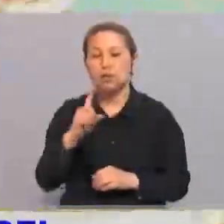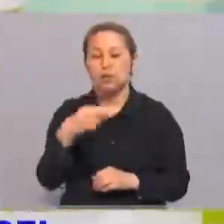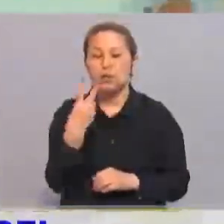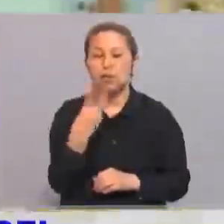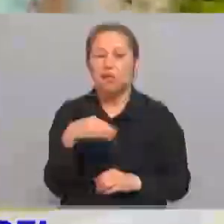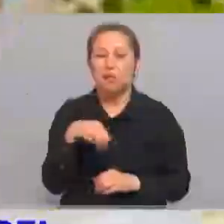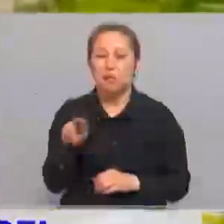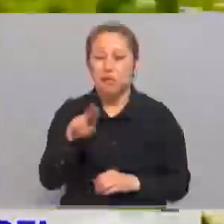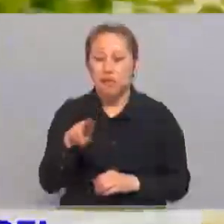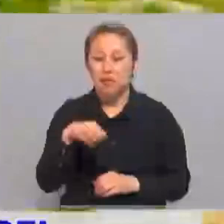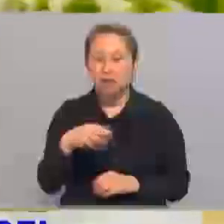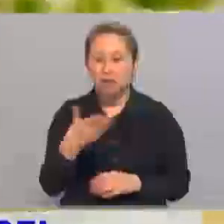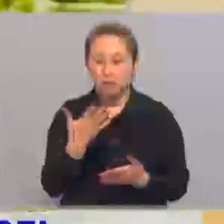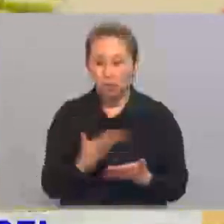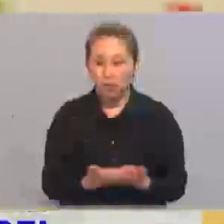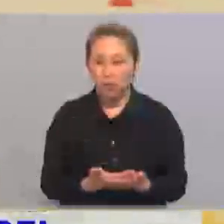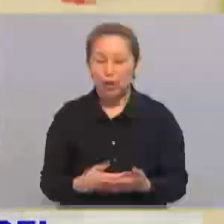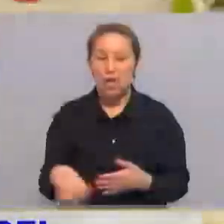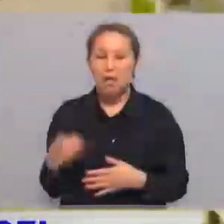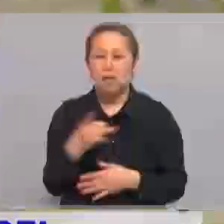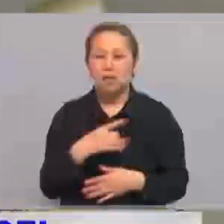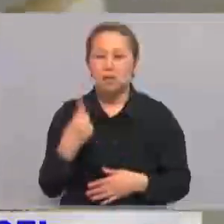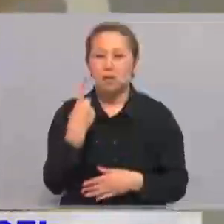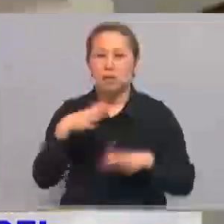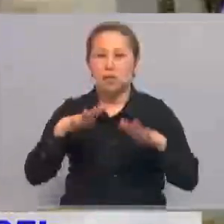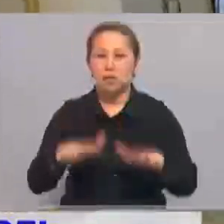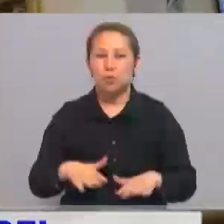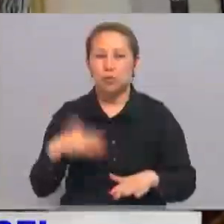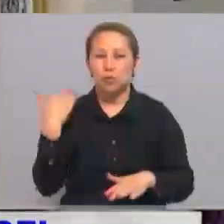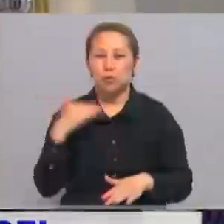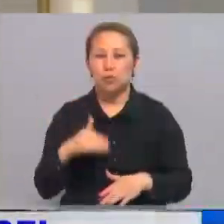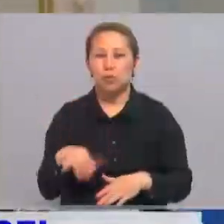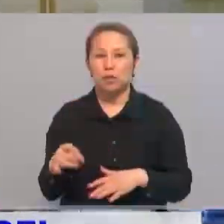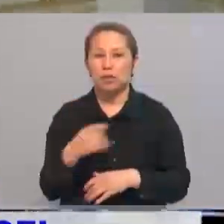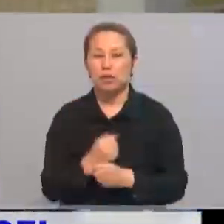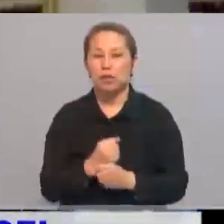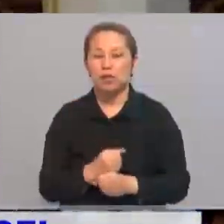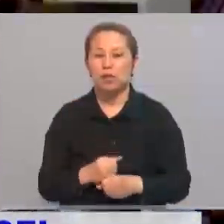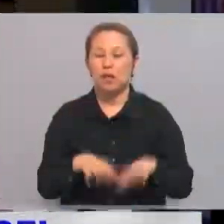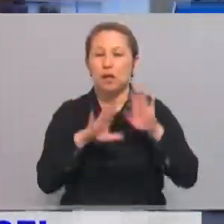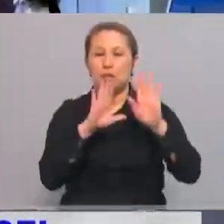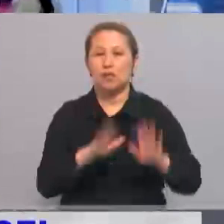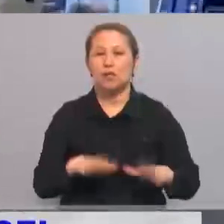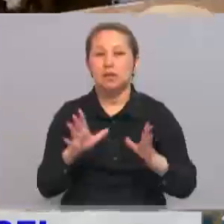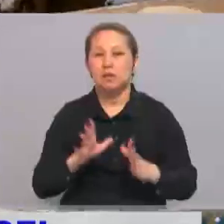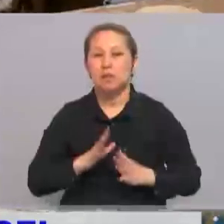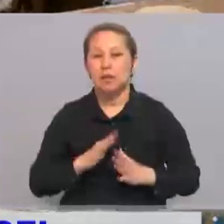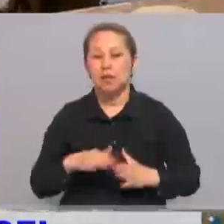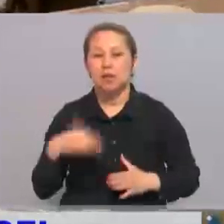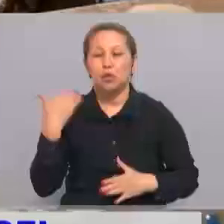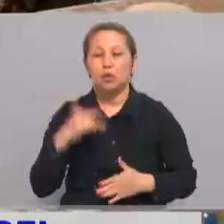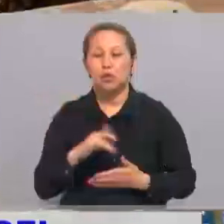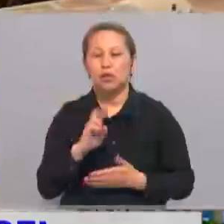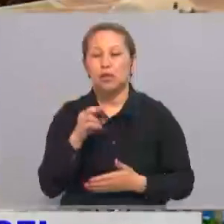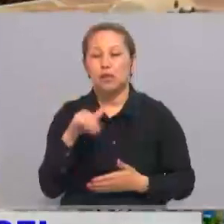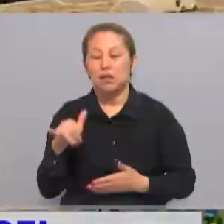миллиард теңгені құрады. Бұл көрсеткіш бойынша республикада бірінші орында. Түркістан тарихи және мәдени мұраға бай. Түркістан Кентау